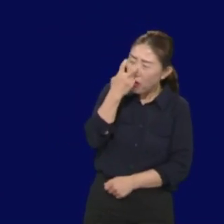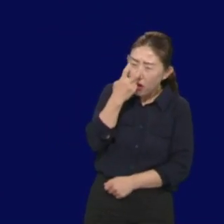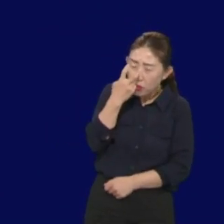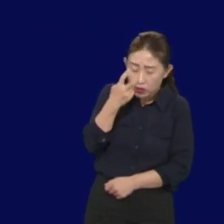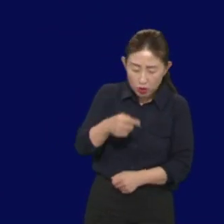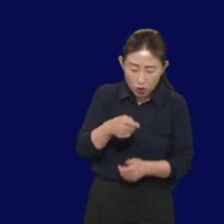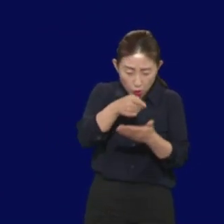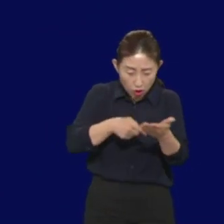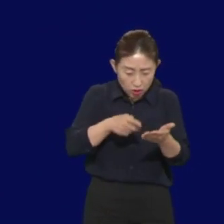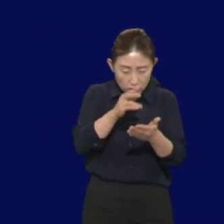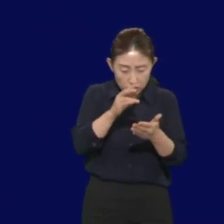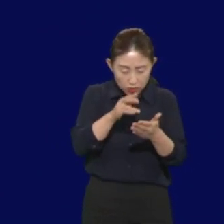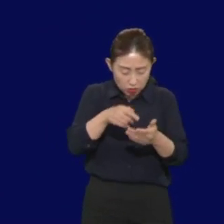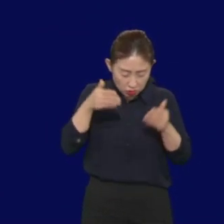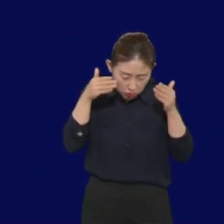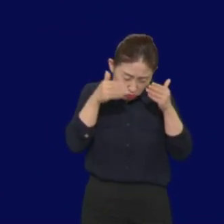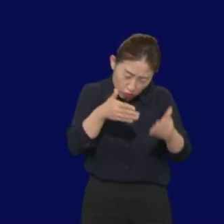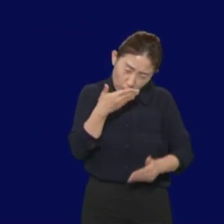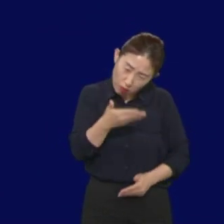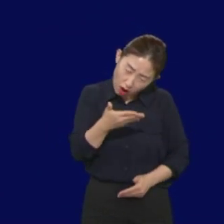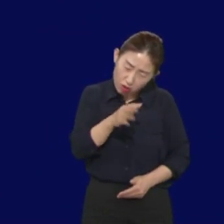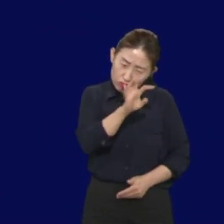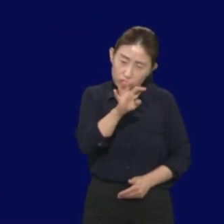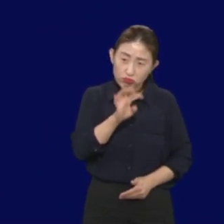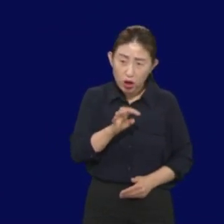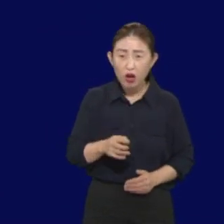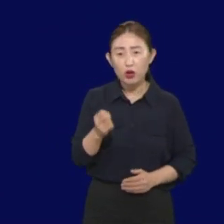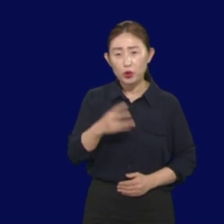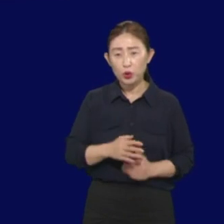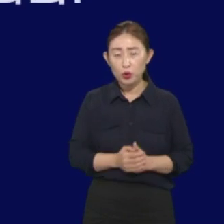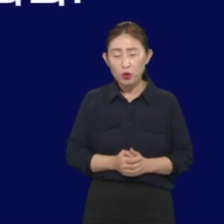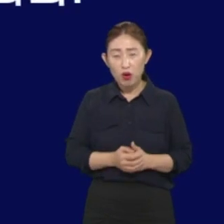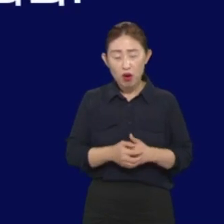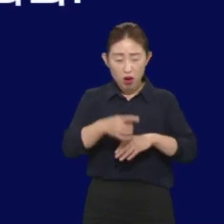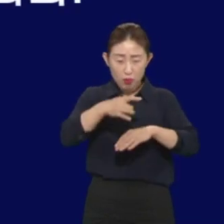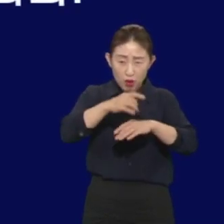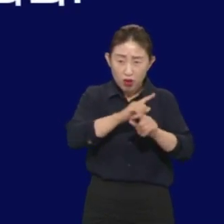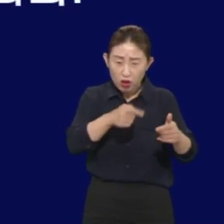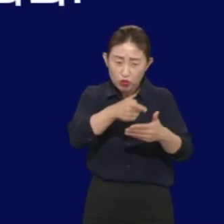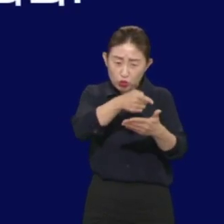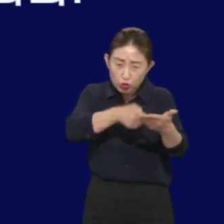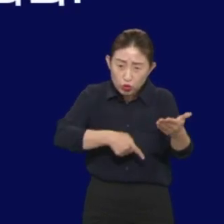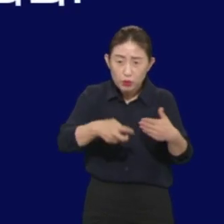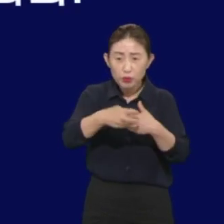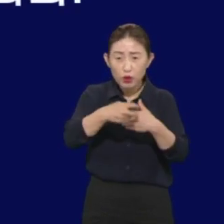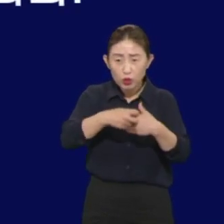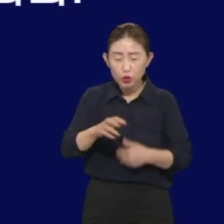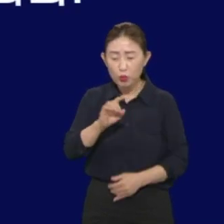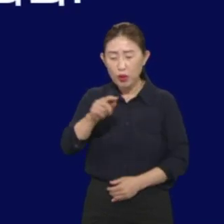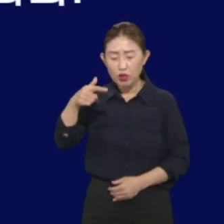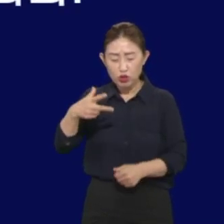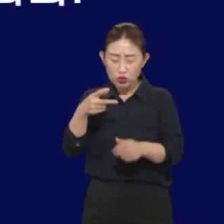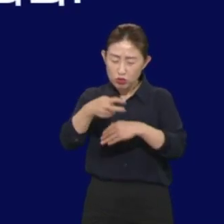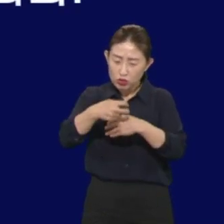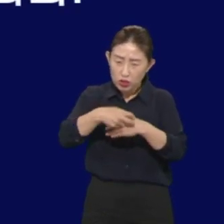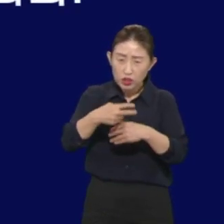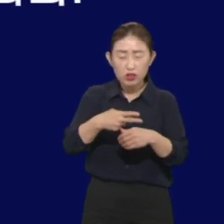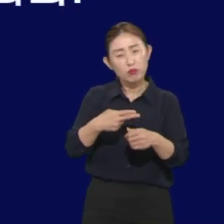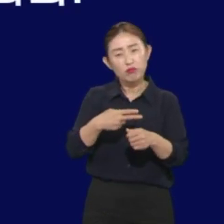수술하는데 집중률을 높였을지가 좀 의문이 되고요. 외과나 이런 마취과 이런 하려는 의사들이 결국은 부족해서 국민